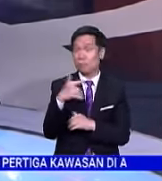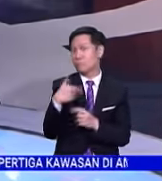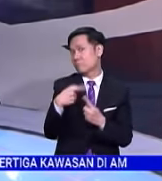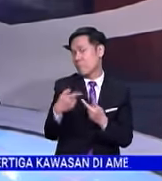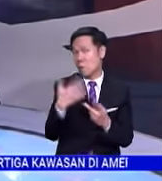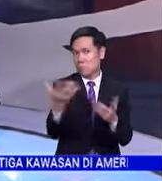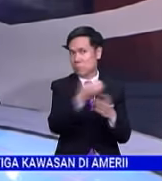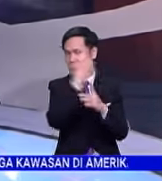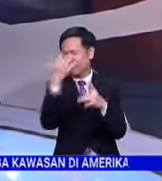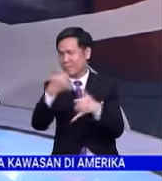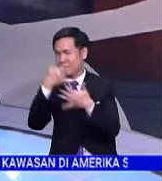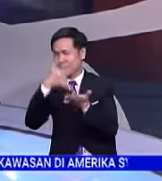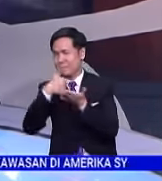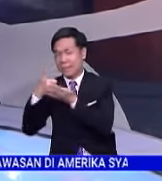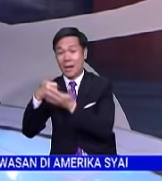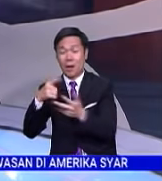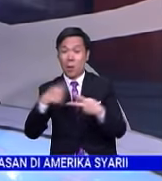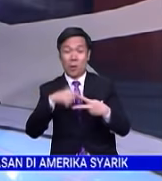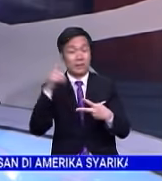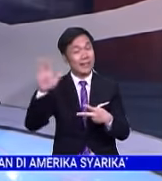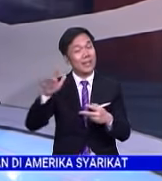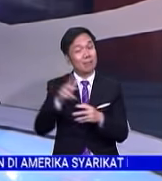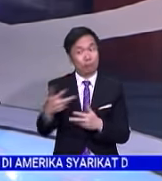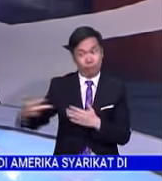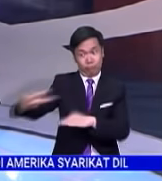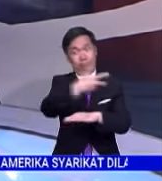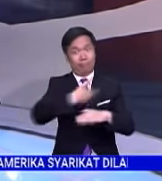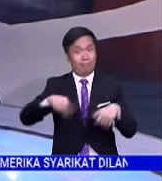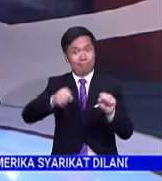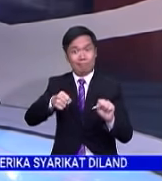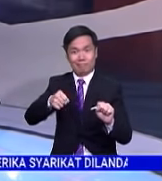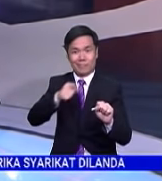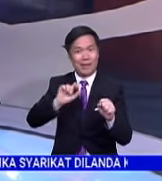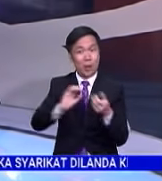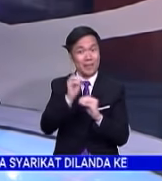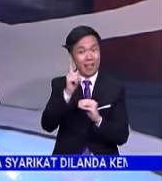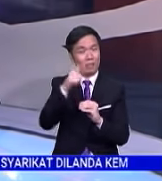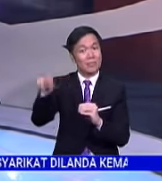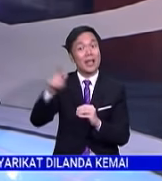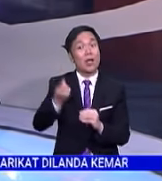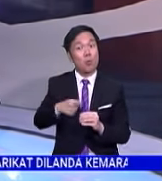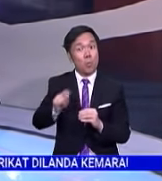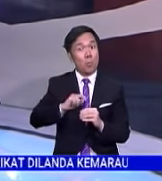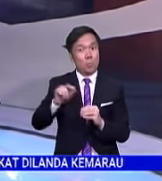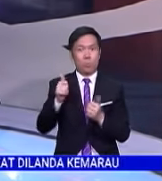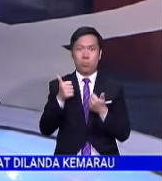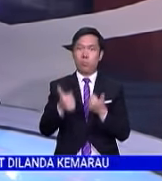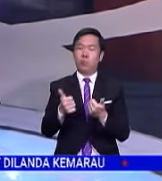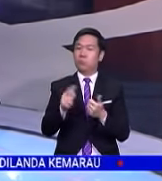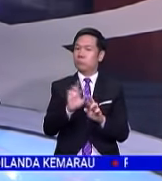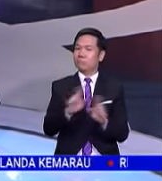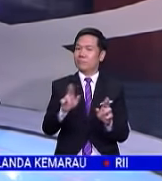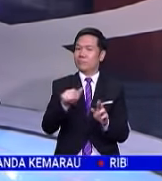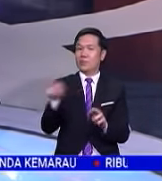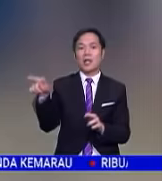meraih gelaran juara di Lita Catalunya Spanyol baru-baru ini membuktikan kematangan pelumba berusia 20 tahun itu.